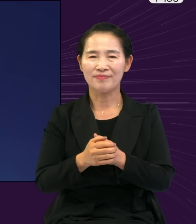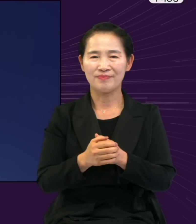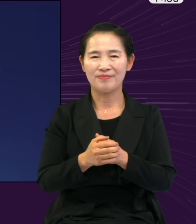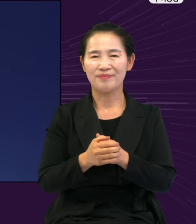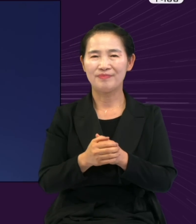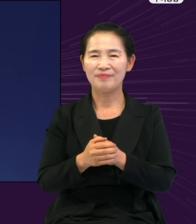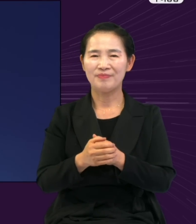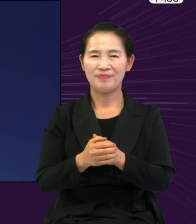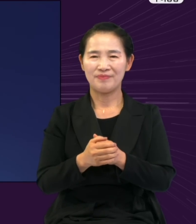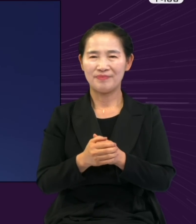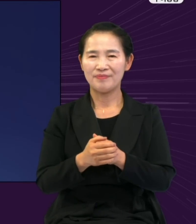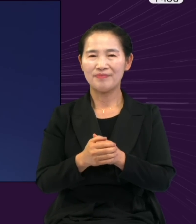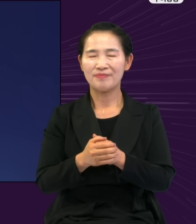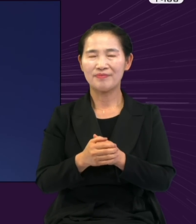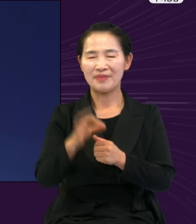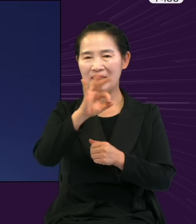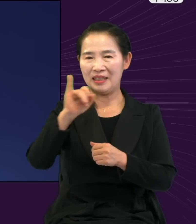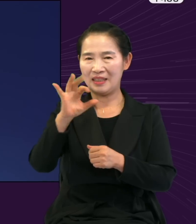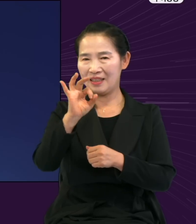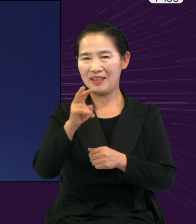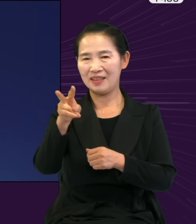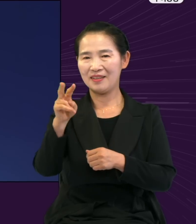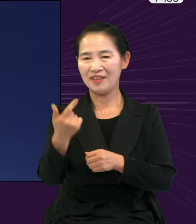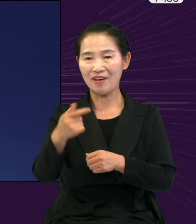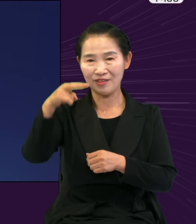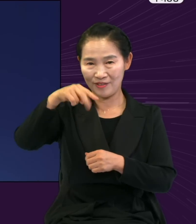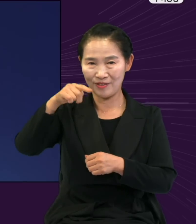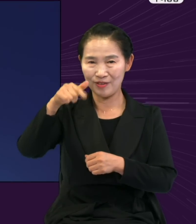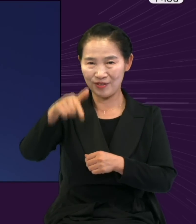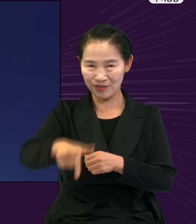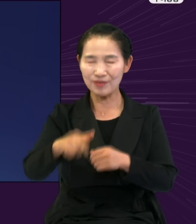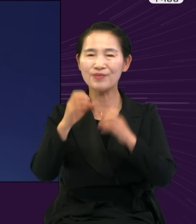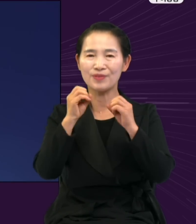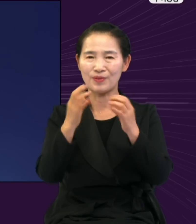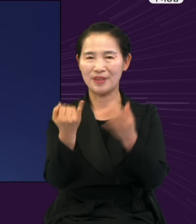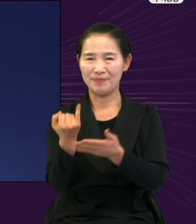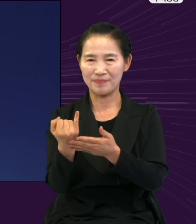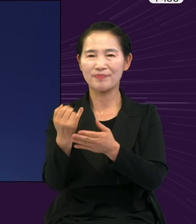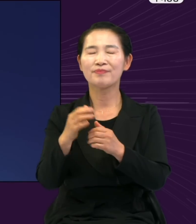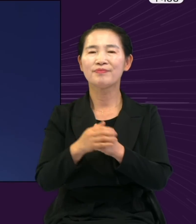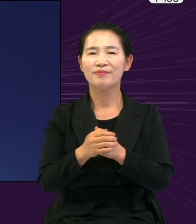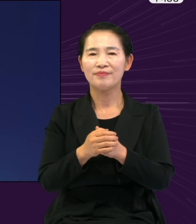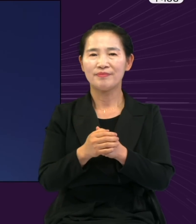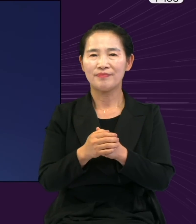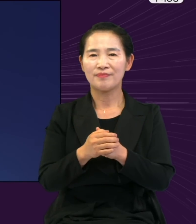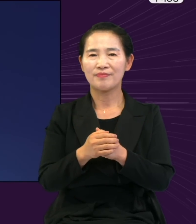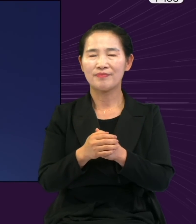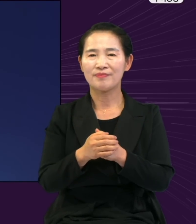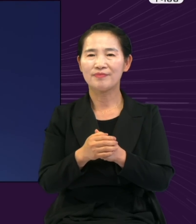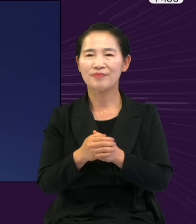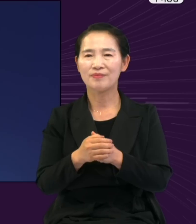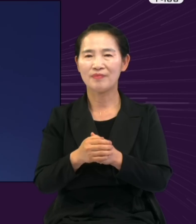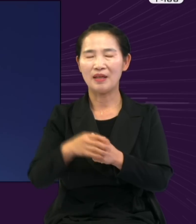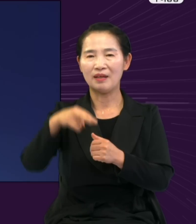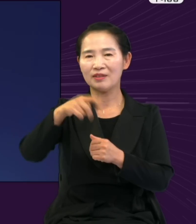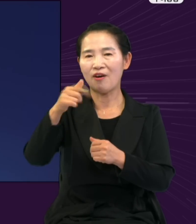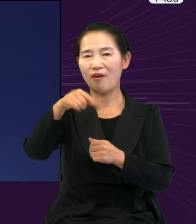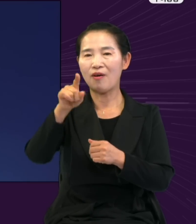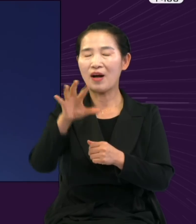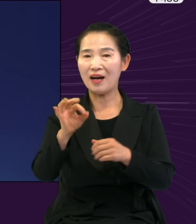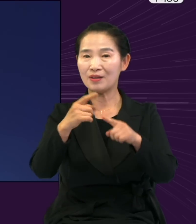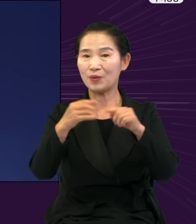이연숙 선교사님이십니다. 이연숙 선교사님은 서강교회 사역자로